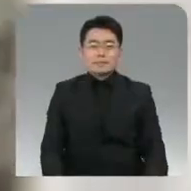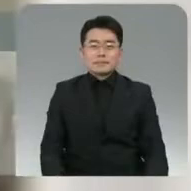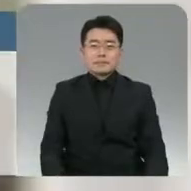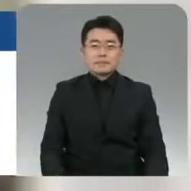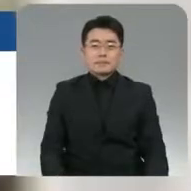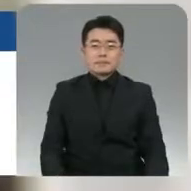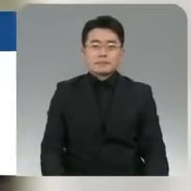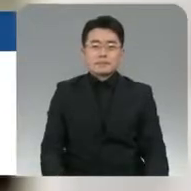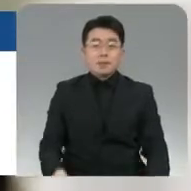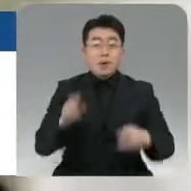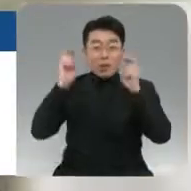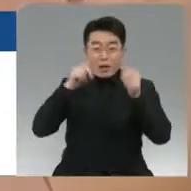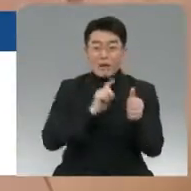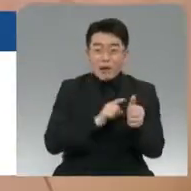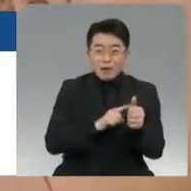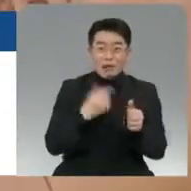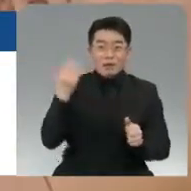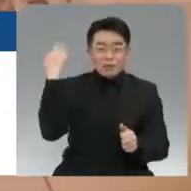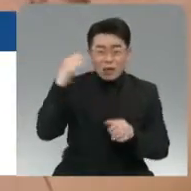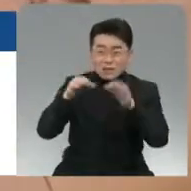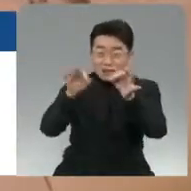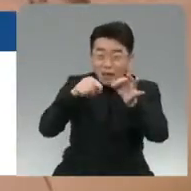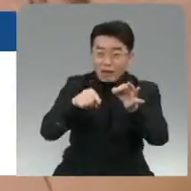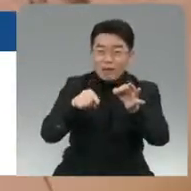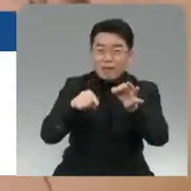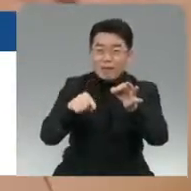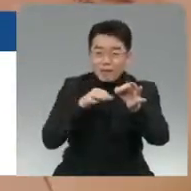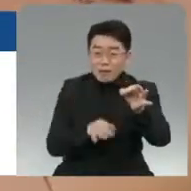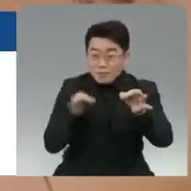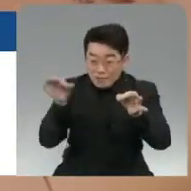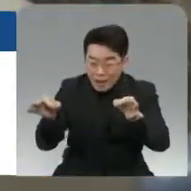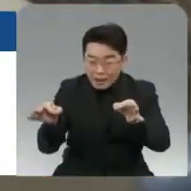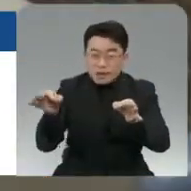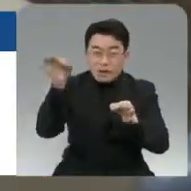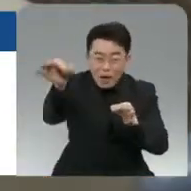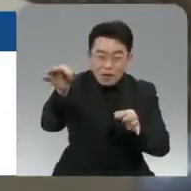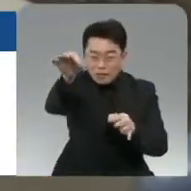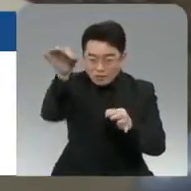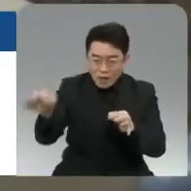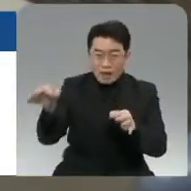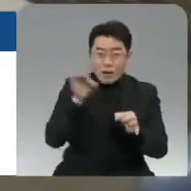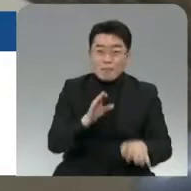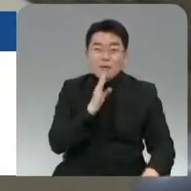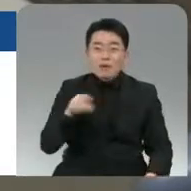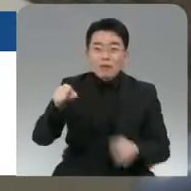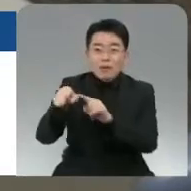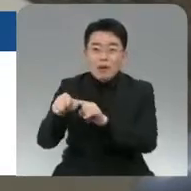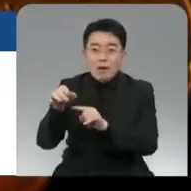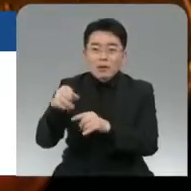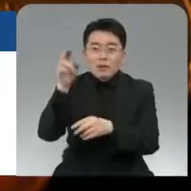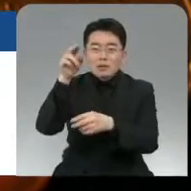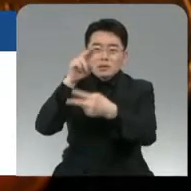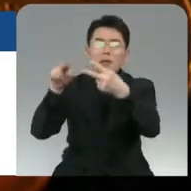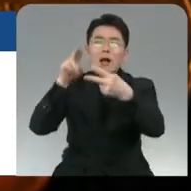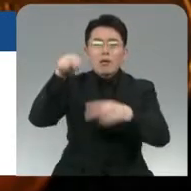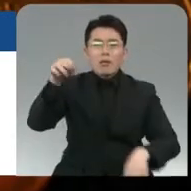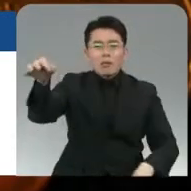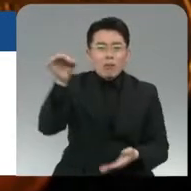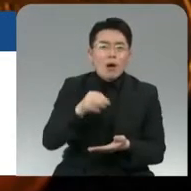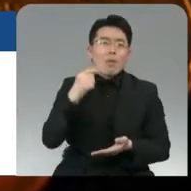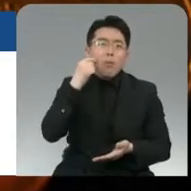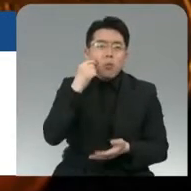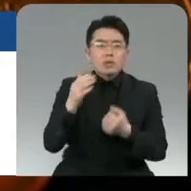трудности в получении денег за экспорта и обеспечения экспорт окне санкционных товаров в россию и украину